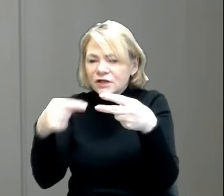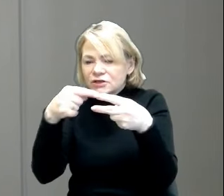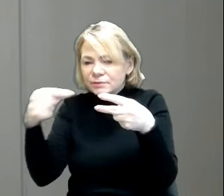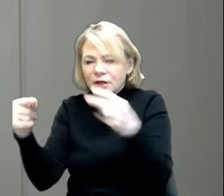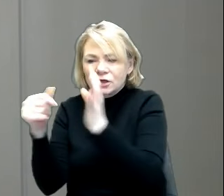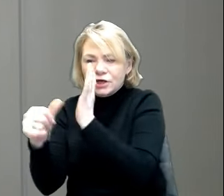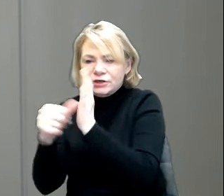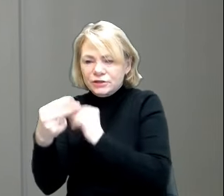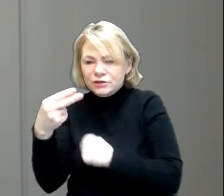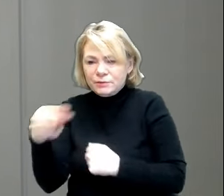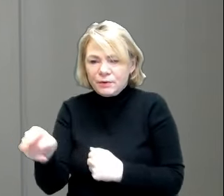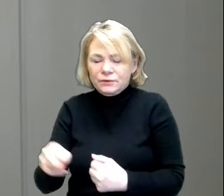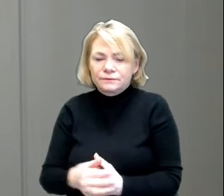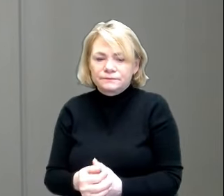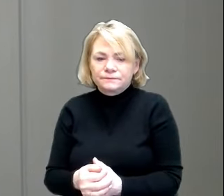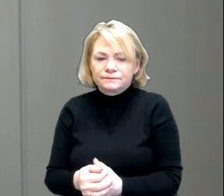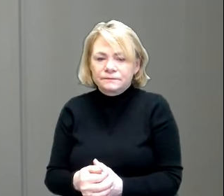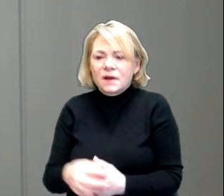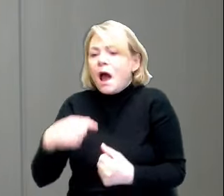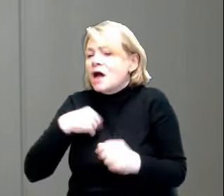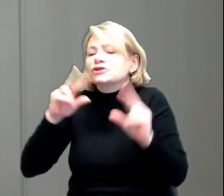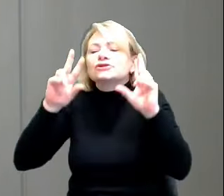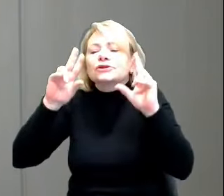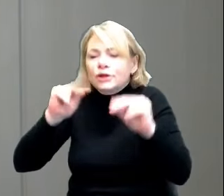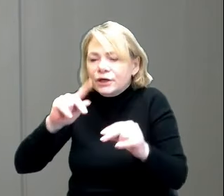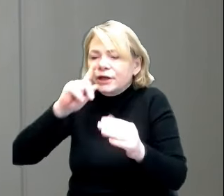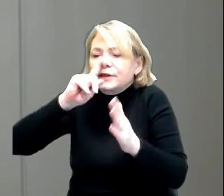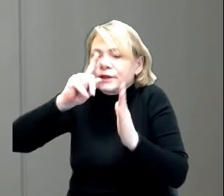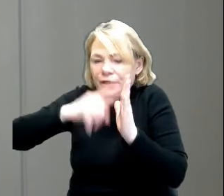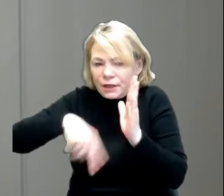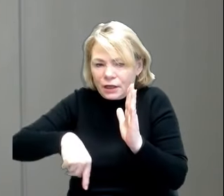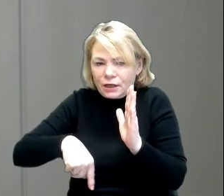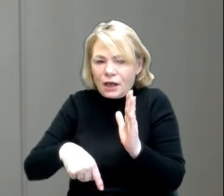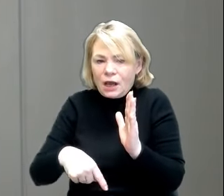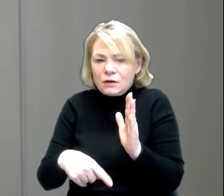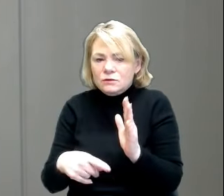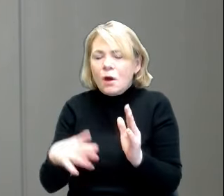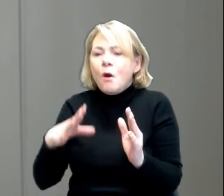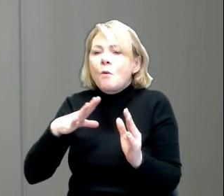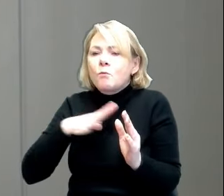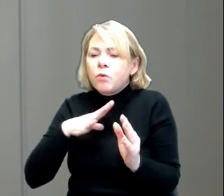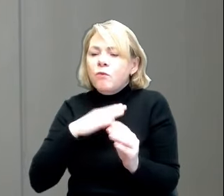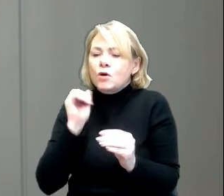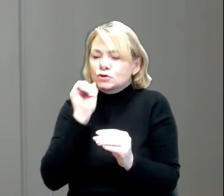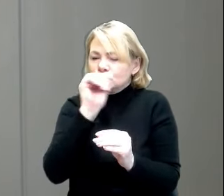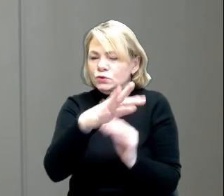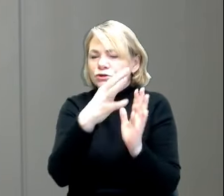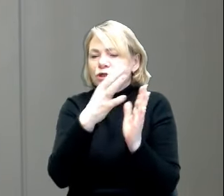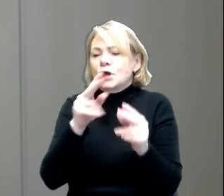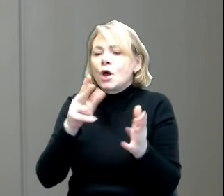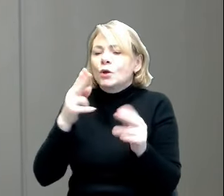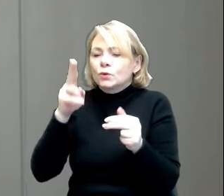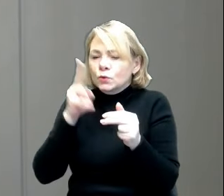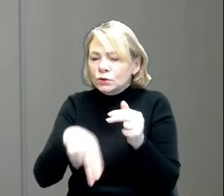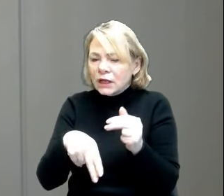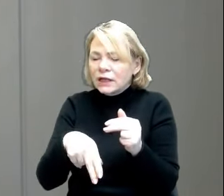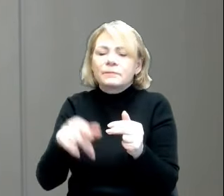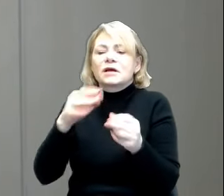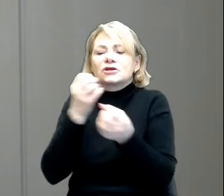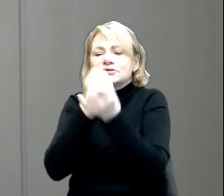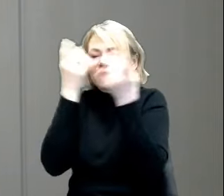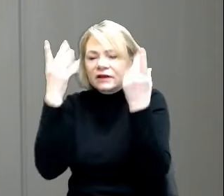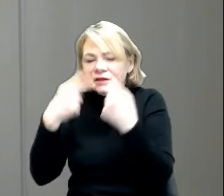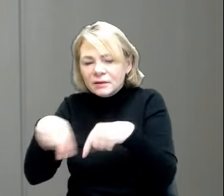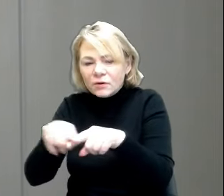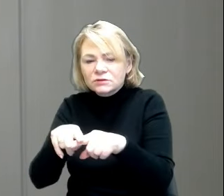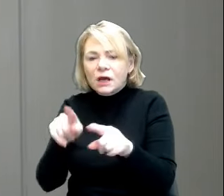€ tikrai tikėjosi nors buvo tas nutarimas siųstas ir į švietimo skyrių ir į savivaldybę kad susipažintų ir paruoštų naują